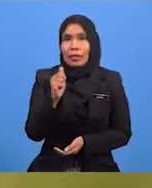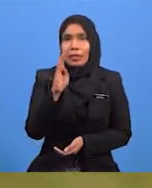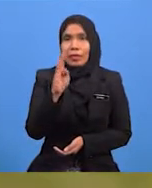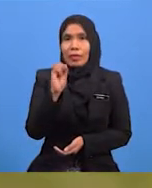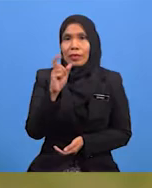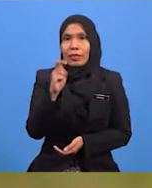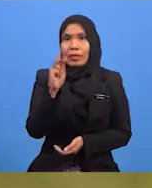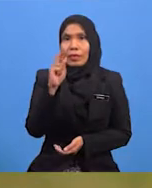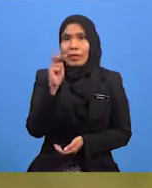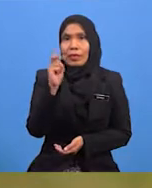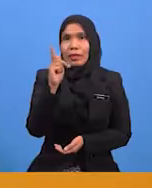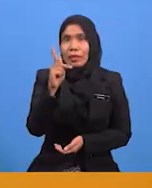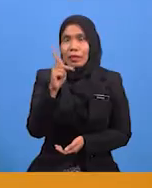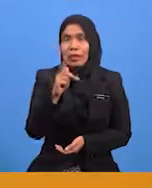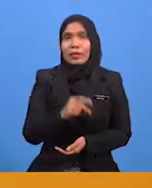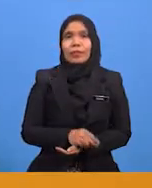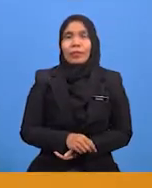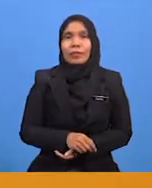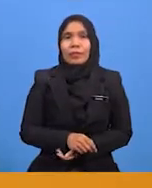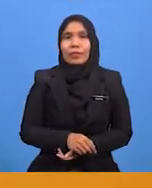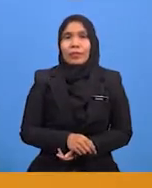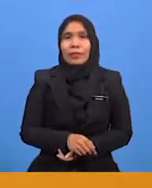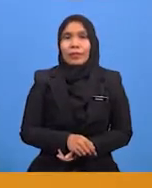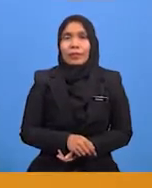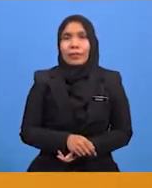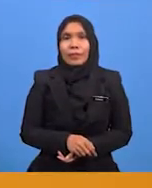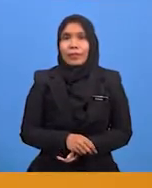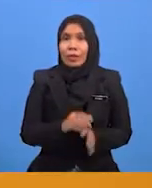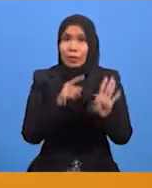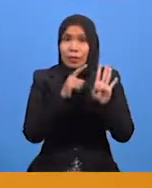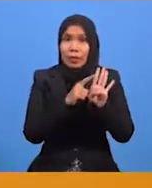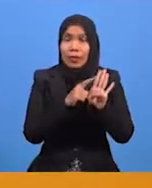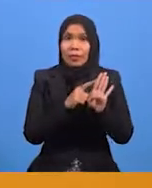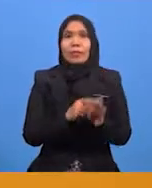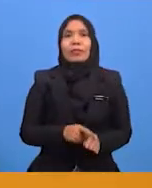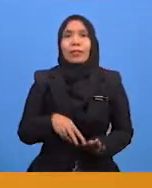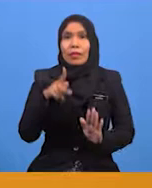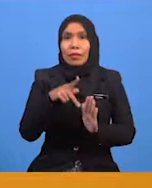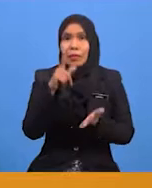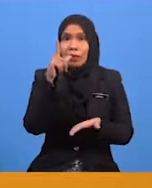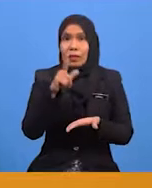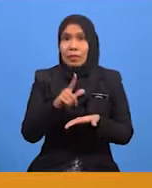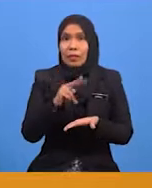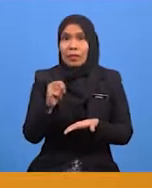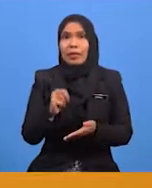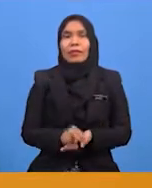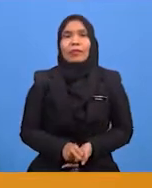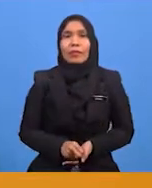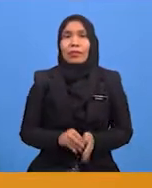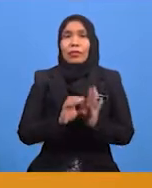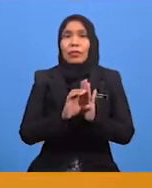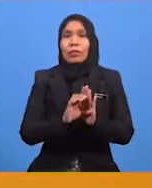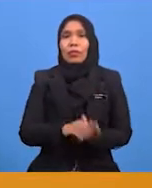abstrak. Gaya bahasa yang terakhir ialah perlambangan. Contohnya ialah burung